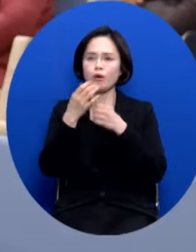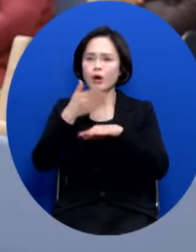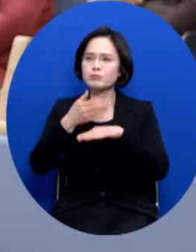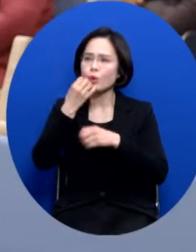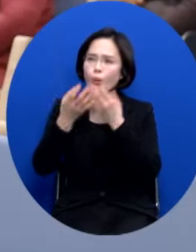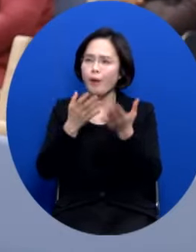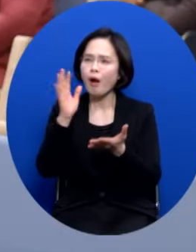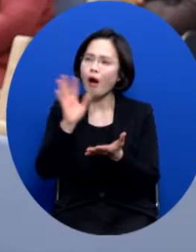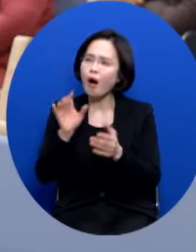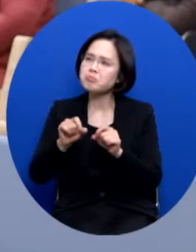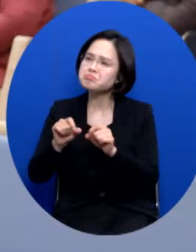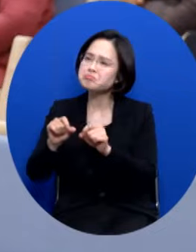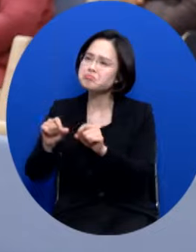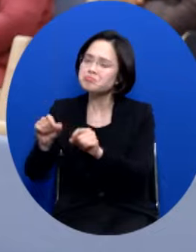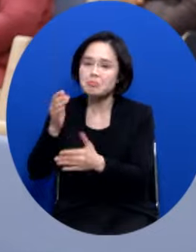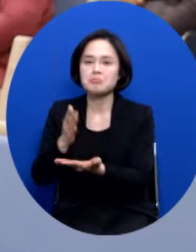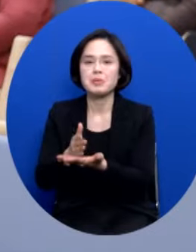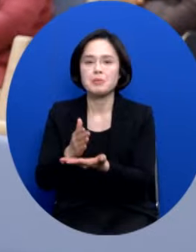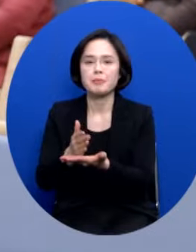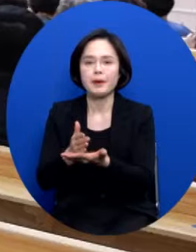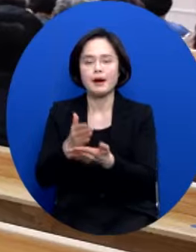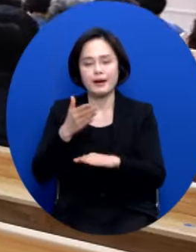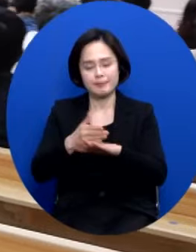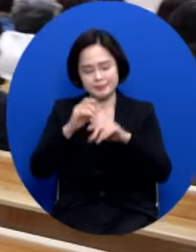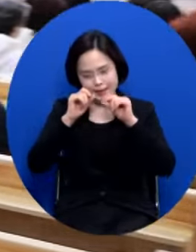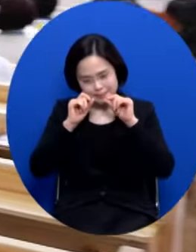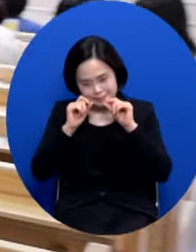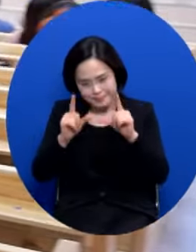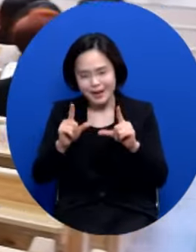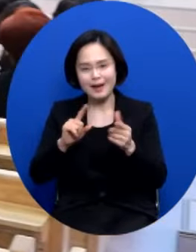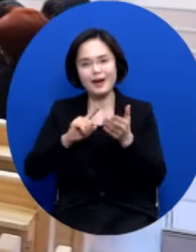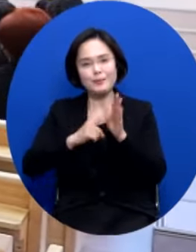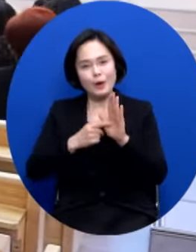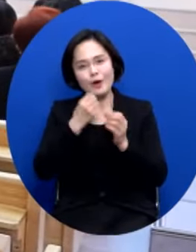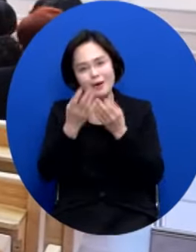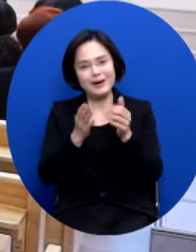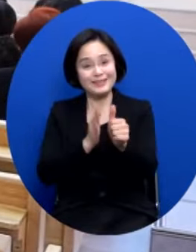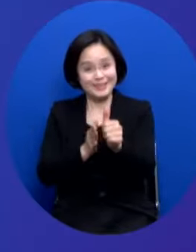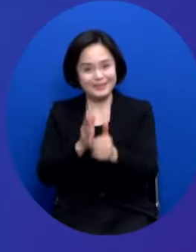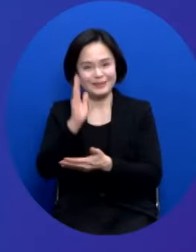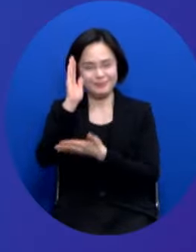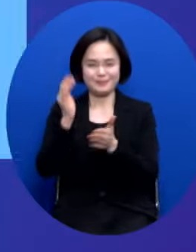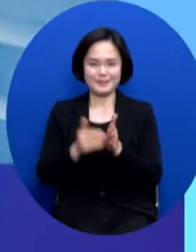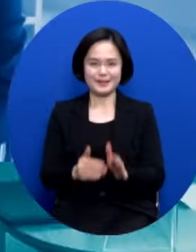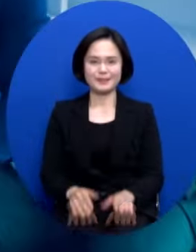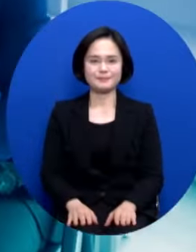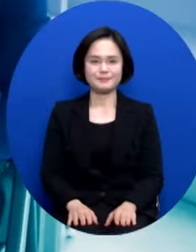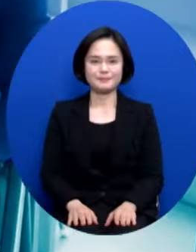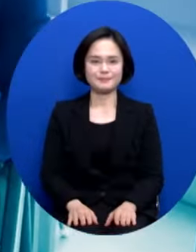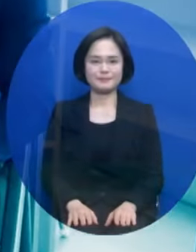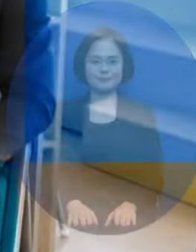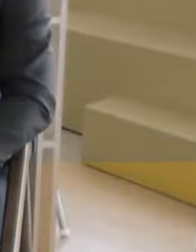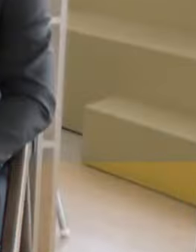감사의 제목들을 깨닫고 표현하는 성회가 되길 바란다고 말씀을 전했습니다.